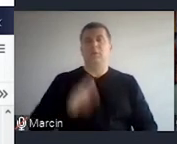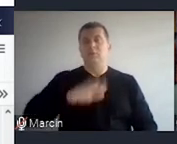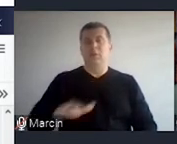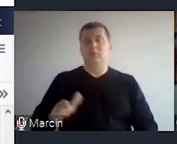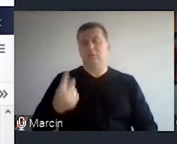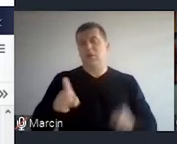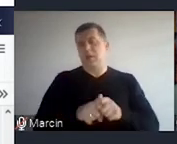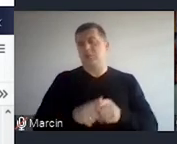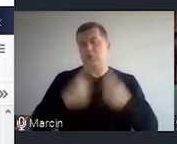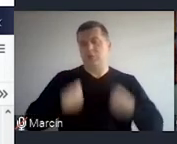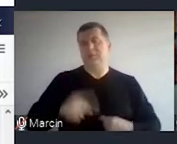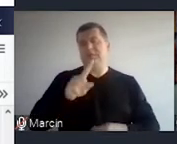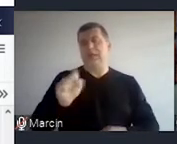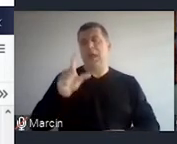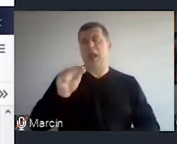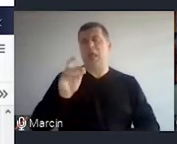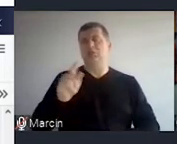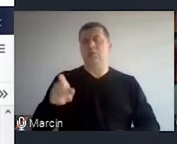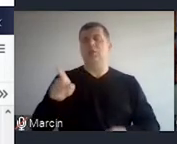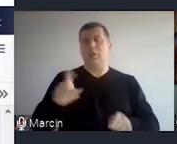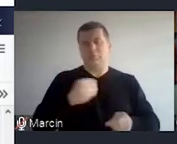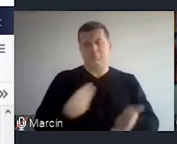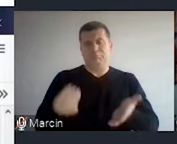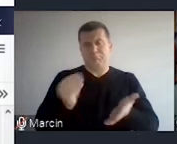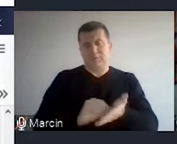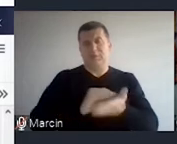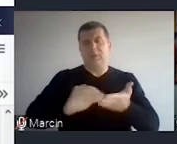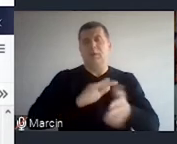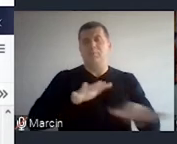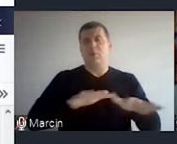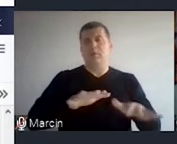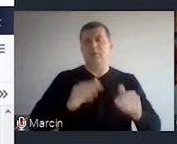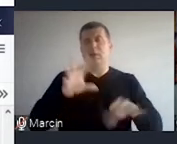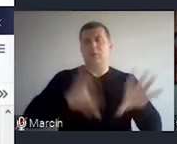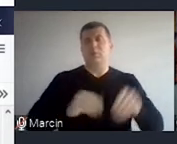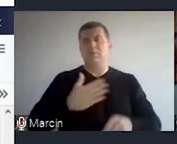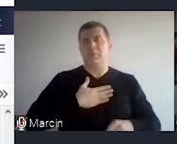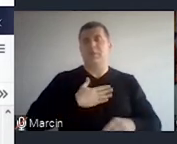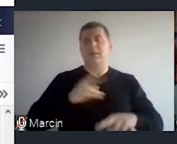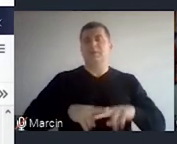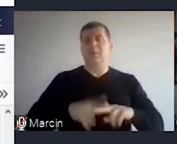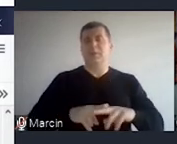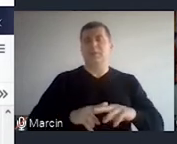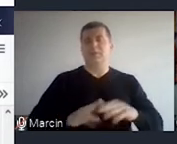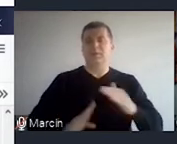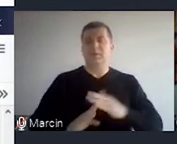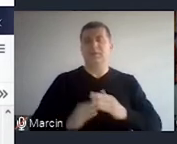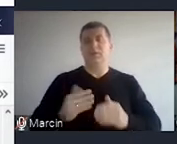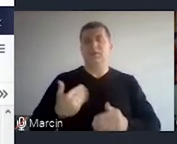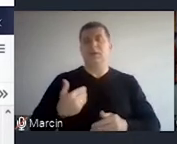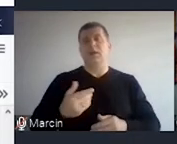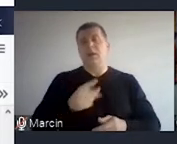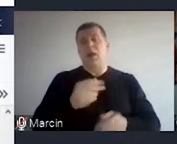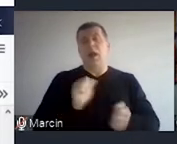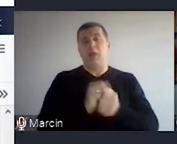Dzieci to też osoby zależne, natomiast wpisywano taką pozycję do budżetów, żeby mieć zapas, ewentualnie zwrot kosztów dojazdu